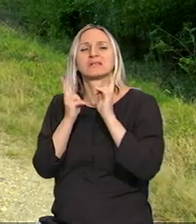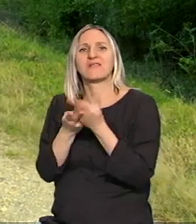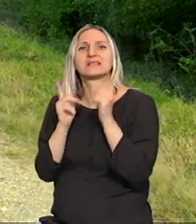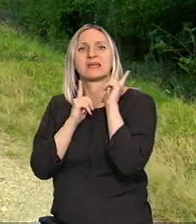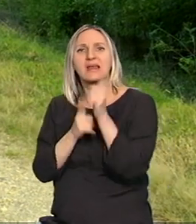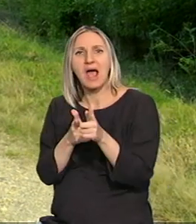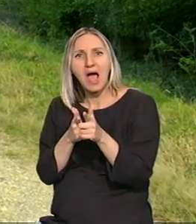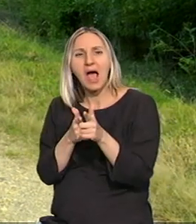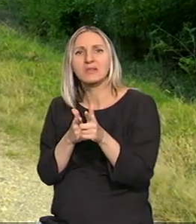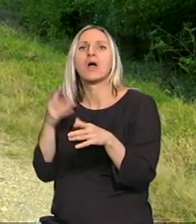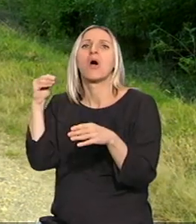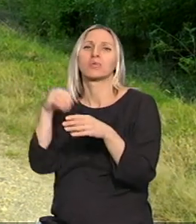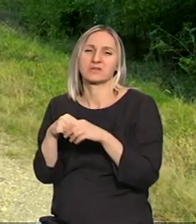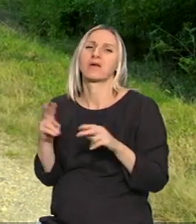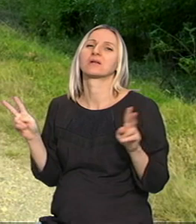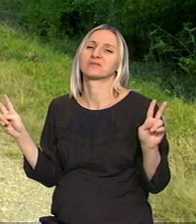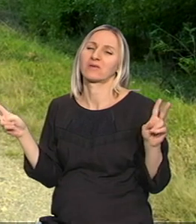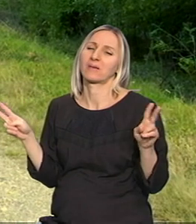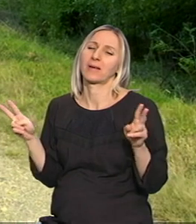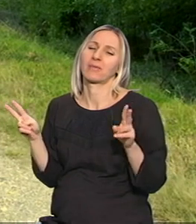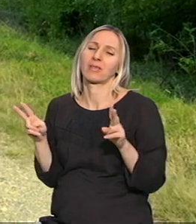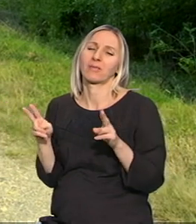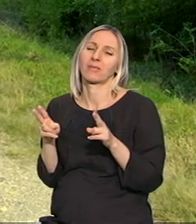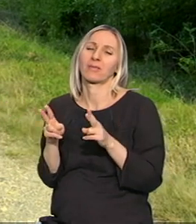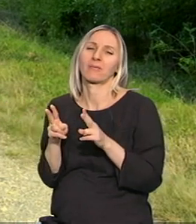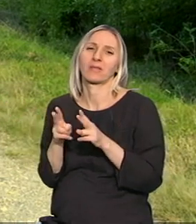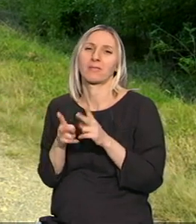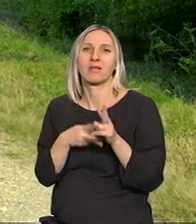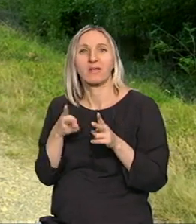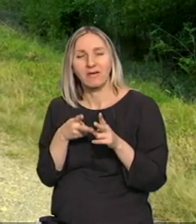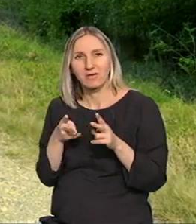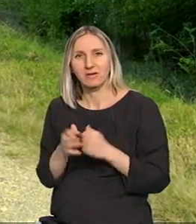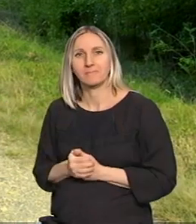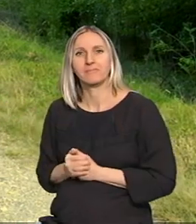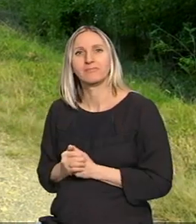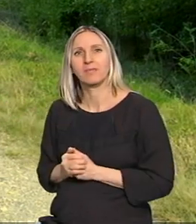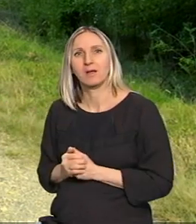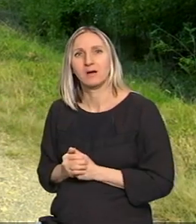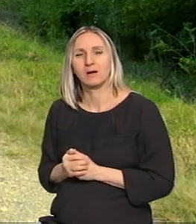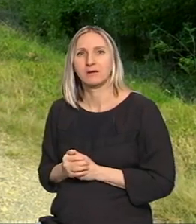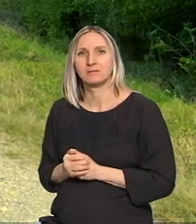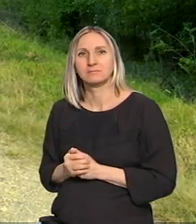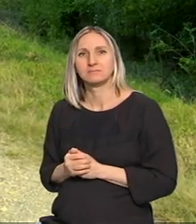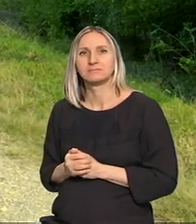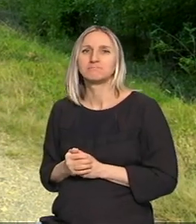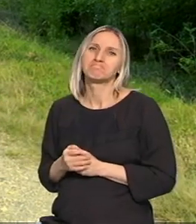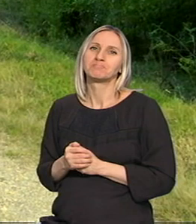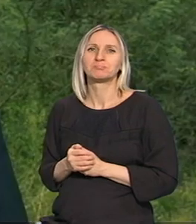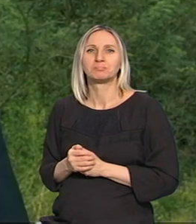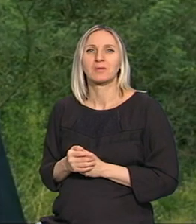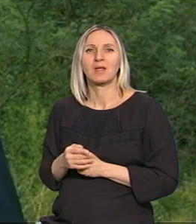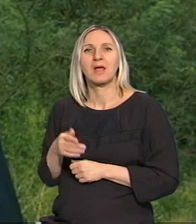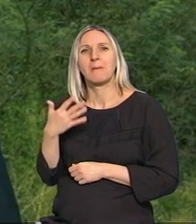je polako zamirao taj saobraćaj, mada prve decenije 50-ih, 60-ih godina